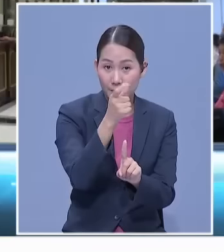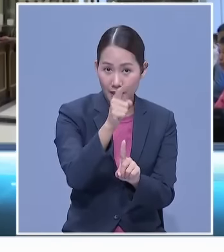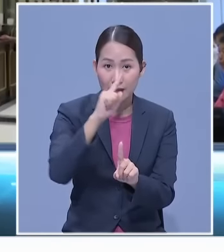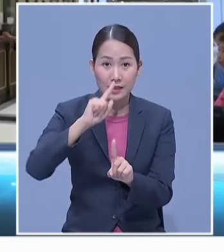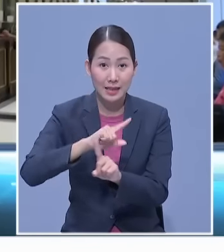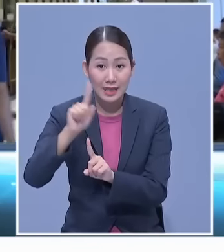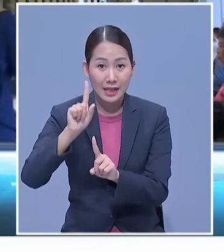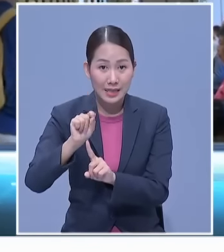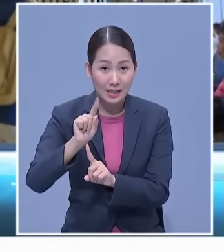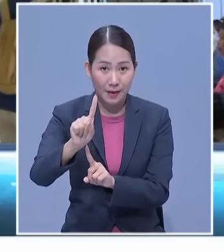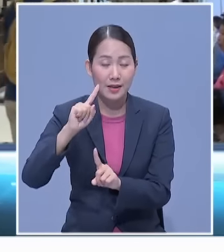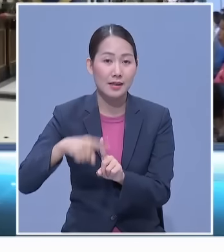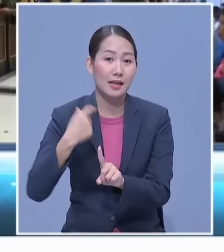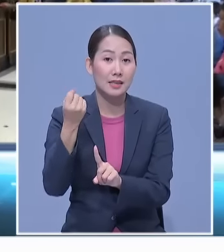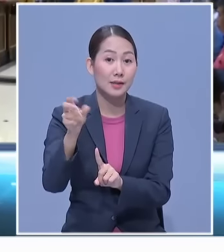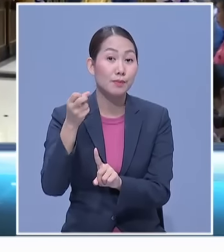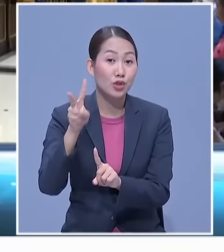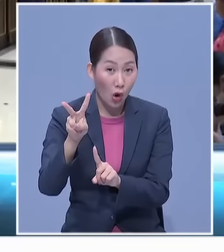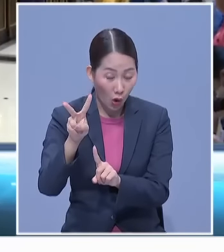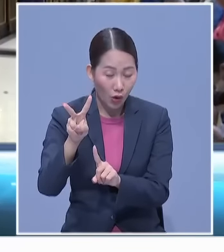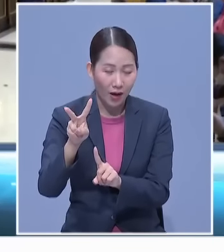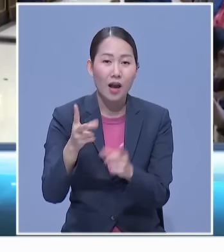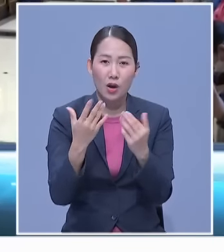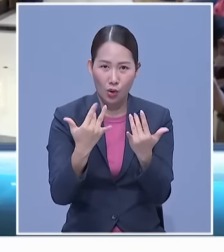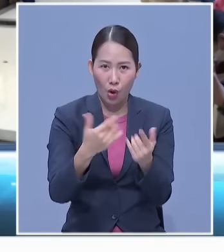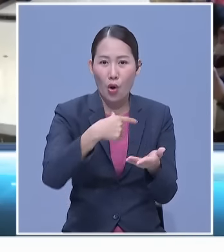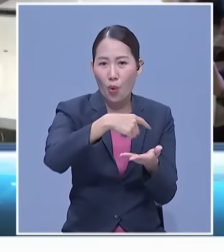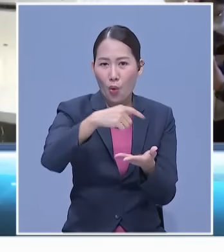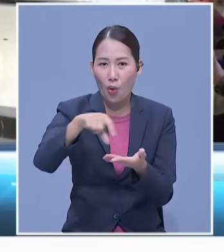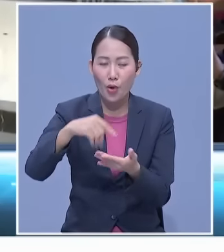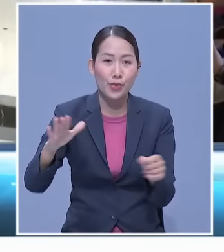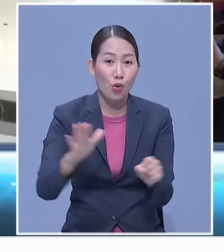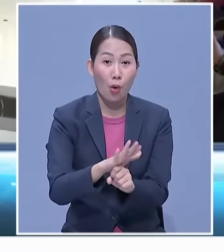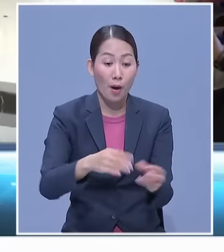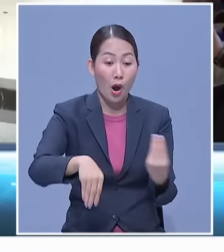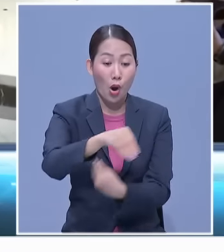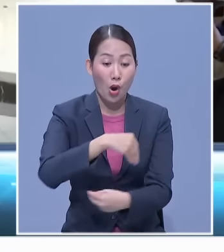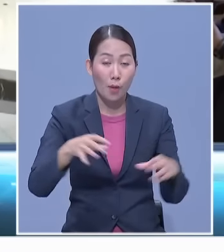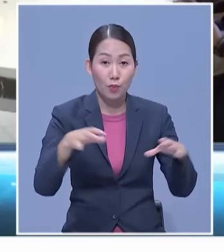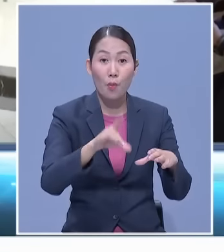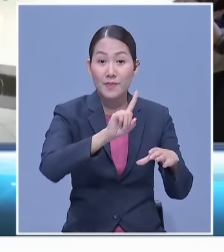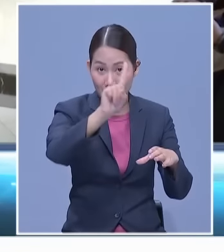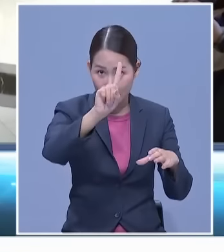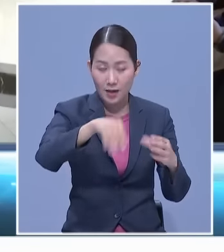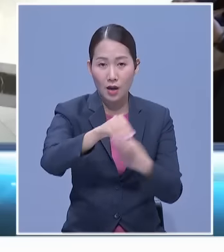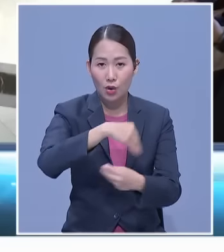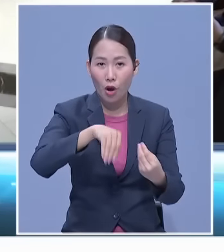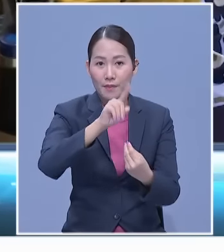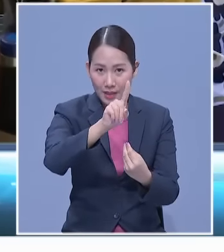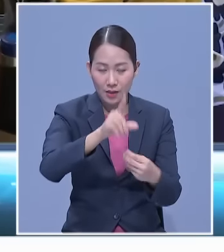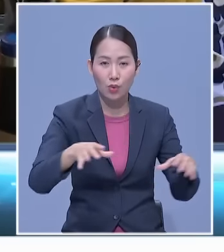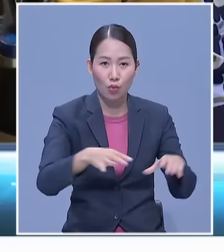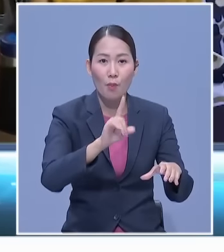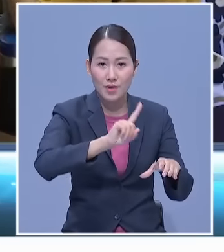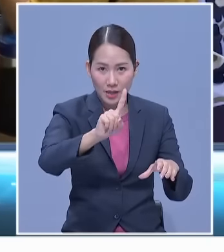ค่ะเออตอนแรกหลายคนดูข่าวดีใจแล้วนะนึกว่าเฟส 2มาแล้วเป็นเฟสแรกอีก 2รอบนะคะกลุ่มตกหล่น